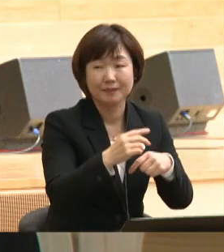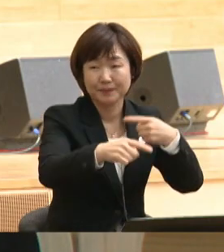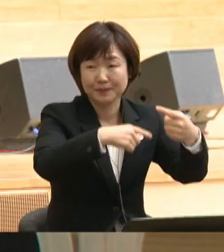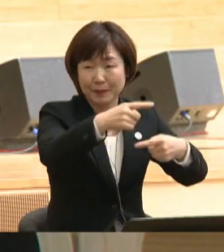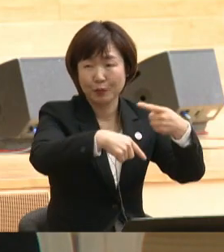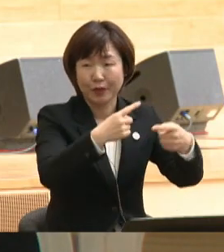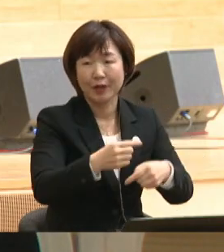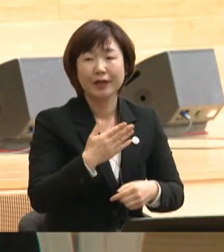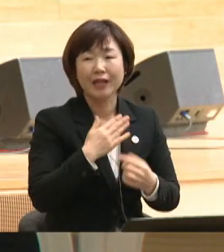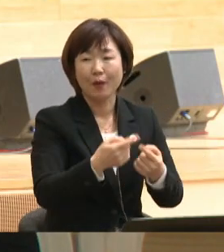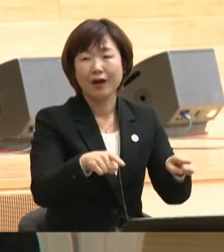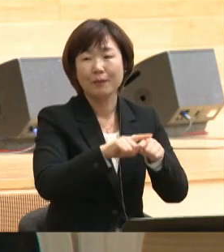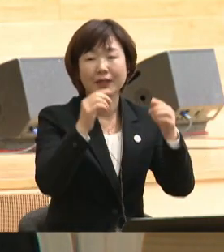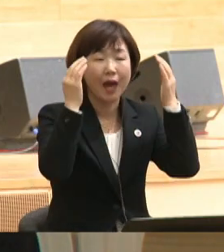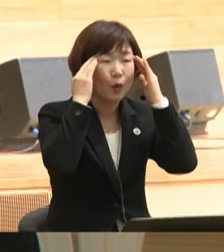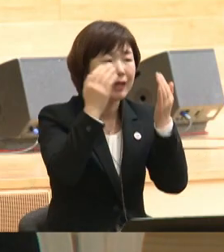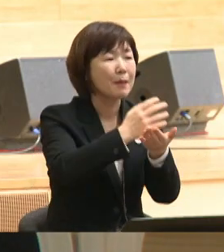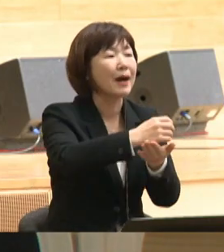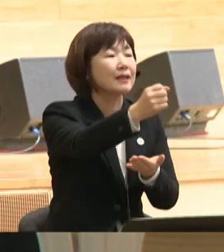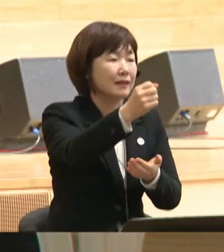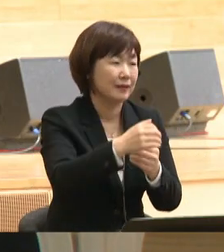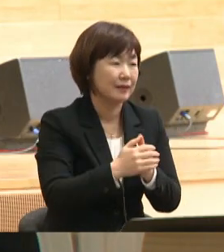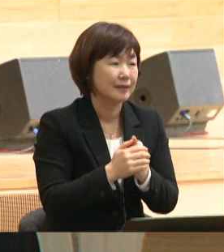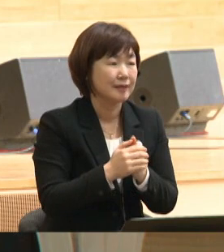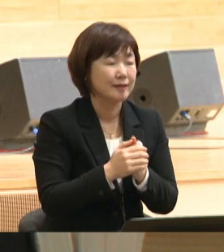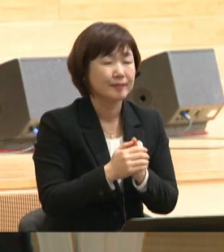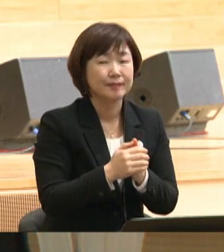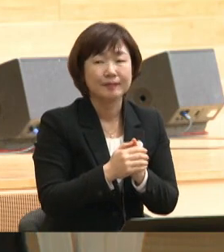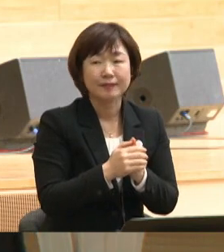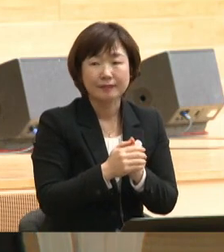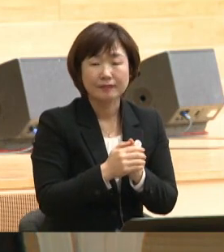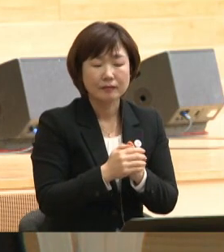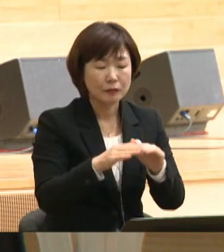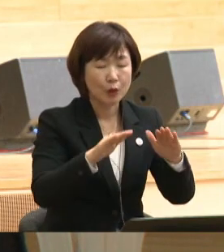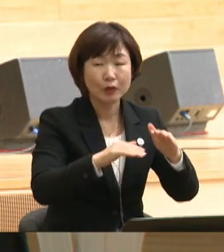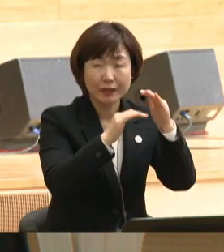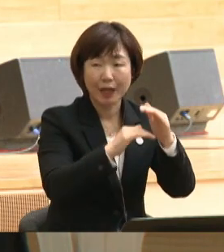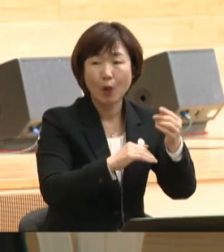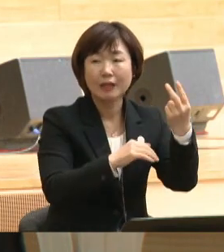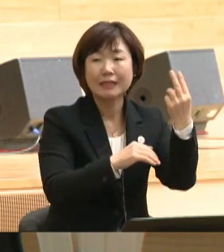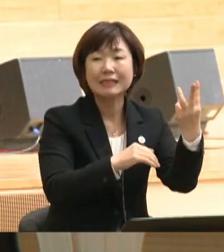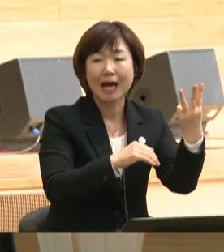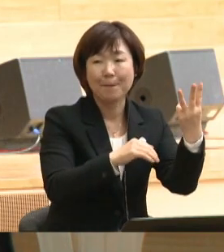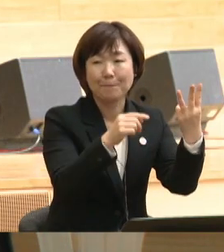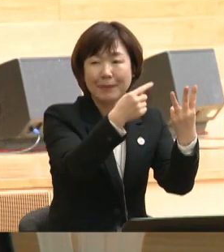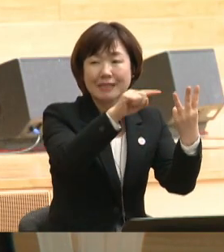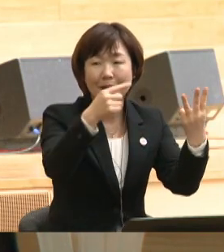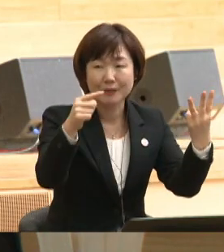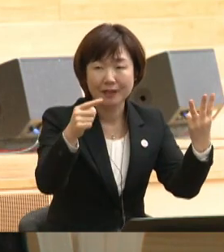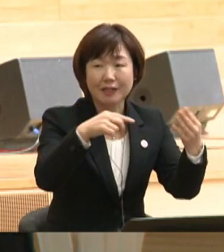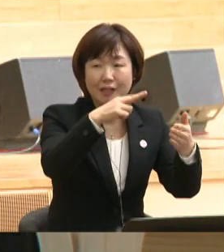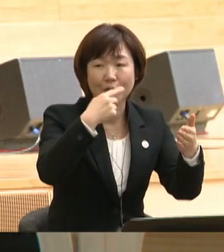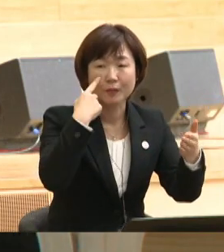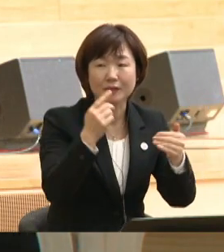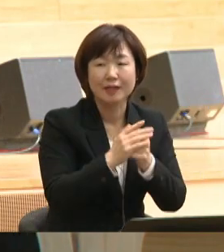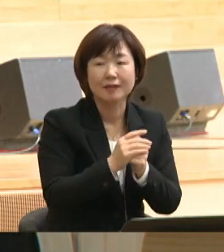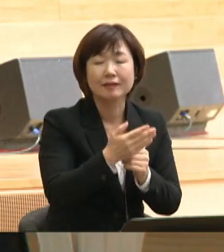나와 함께 고난을 받으라 고난을 받으라 자 오늘 본문 3절 말씀을 닮게 읽어보겠습니다 3절입니다